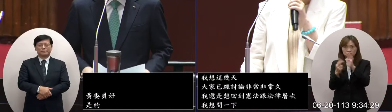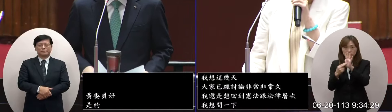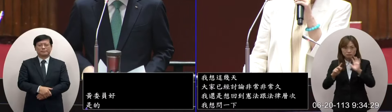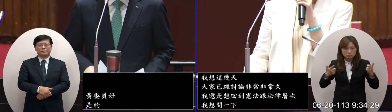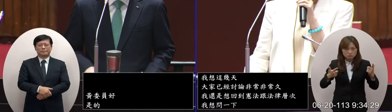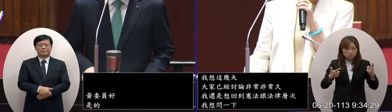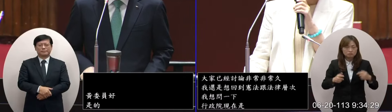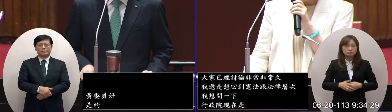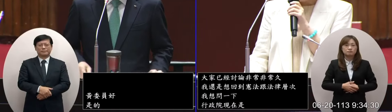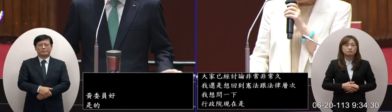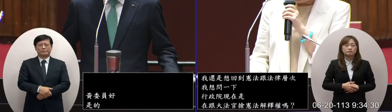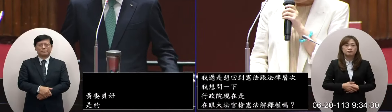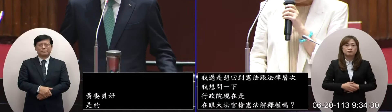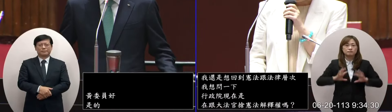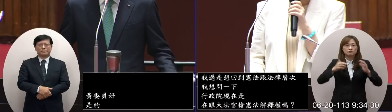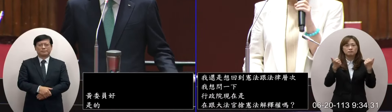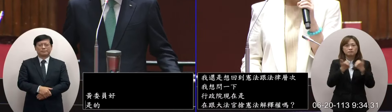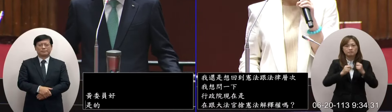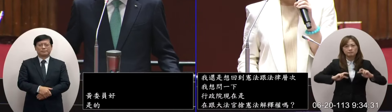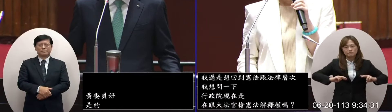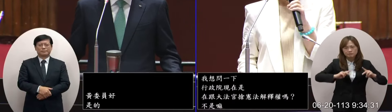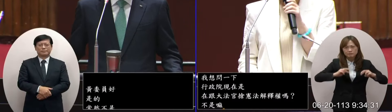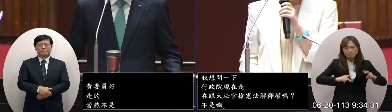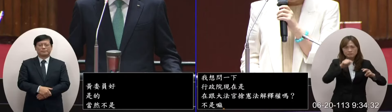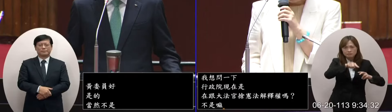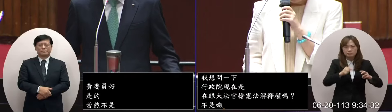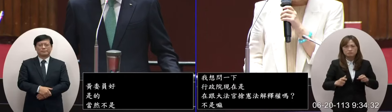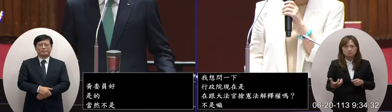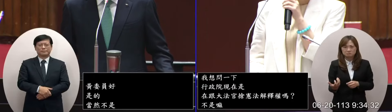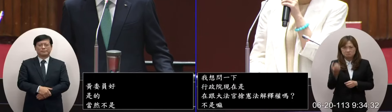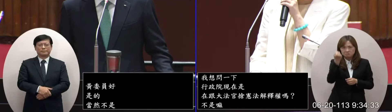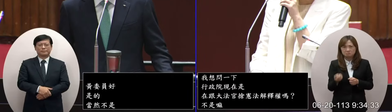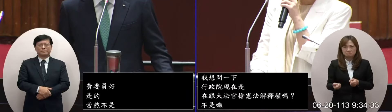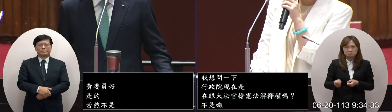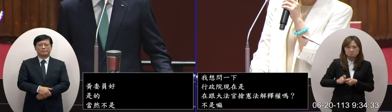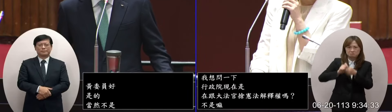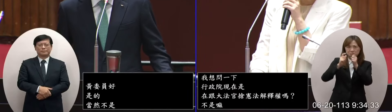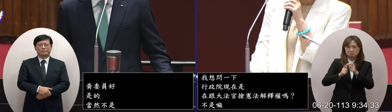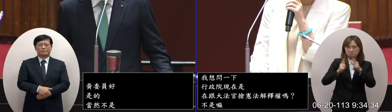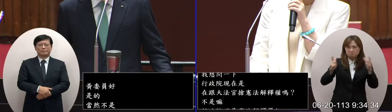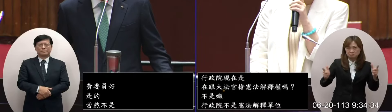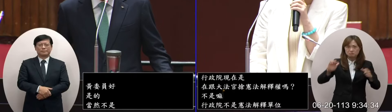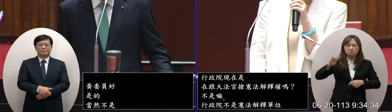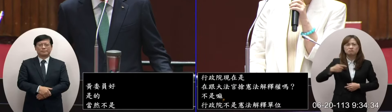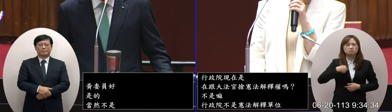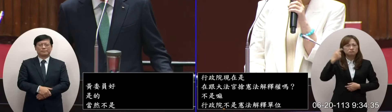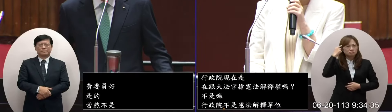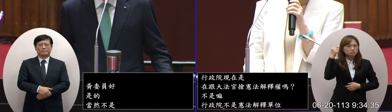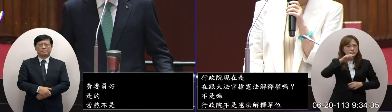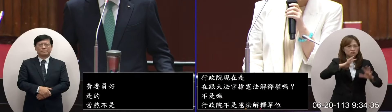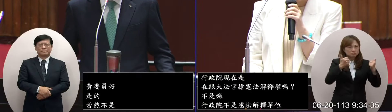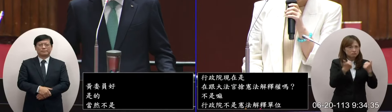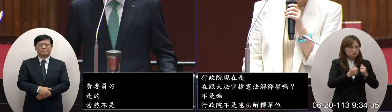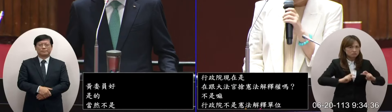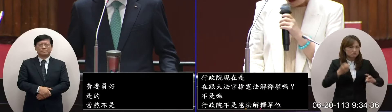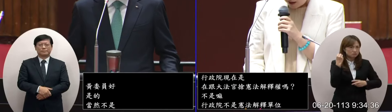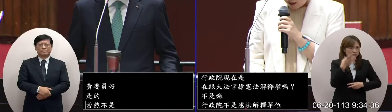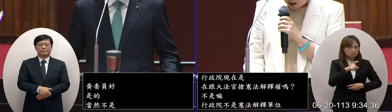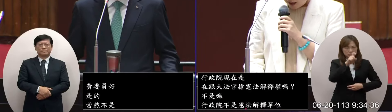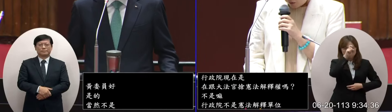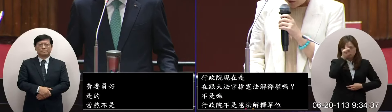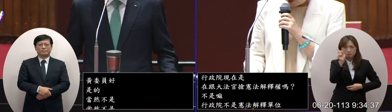改革，大家说国会改革扩权，但是我们认为的国会改革是希望老实说真